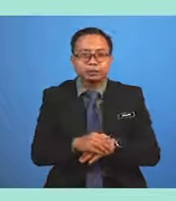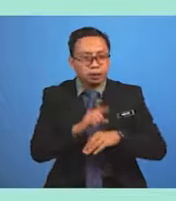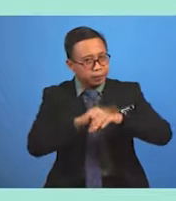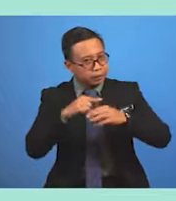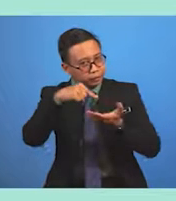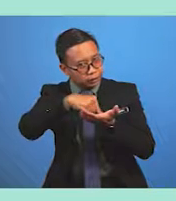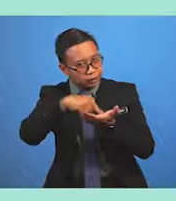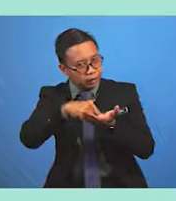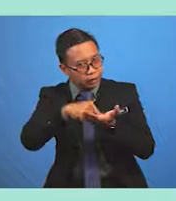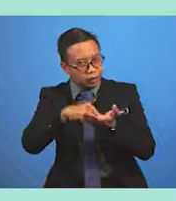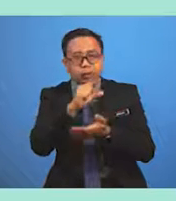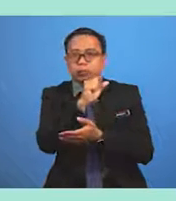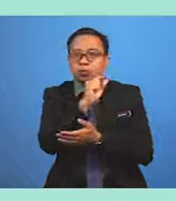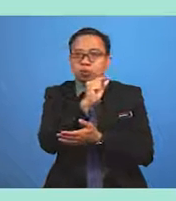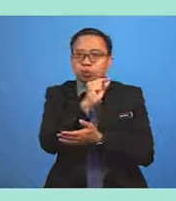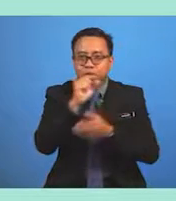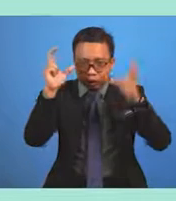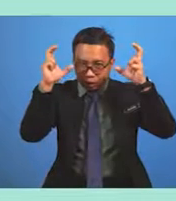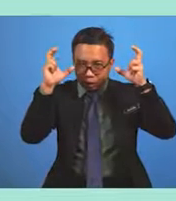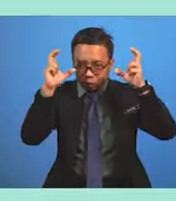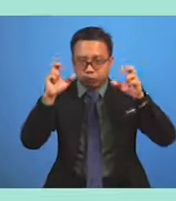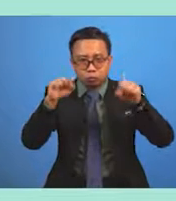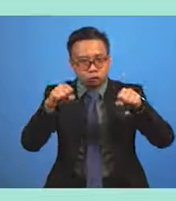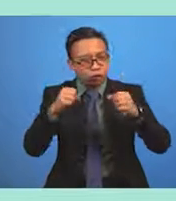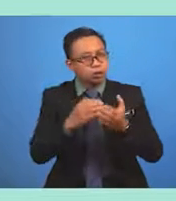ini, burung hantu mudah menyerang ikan.